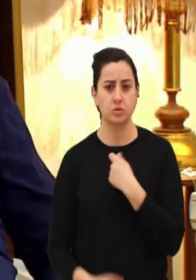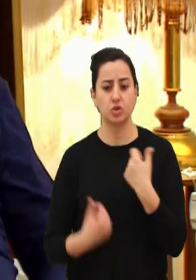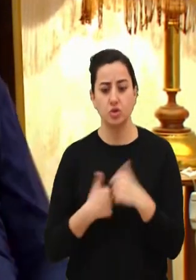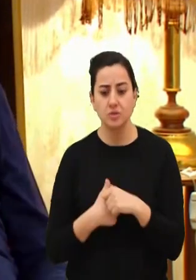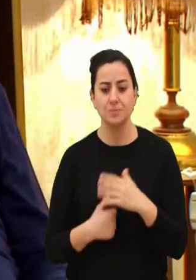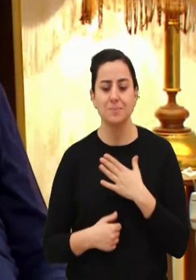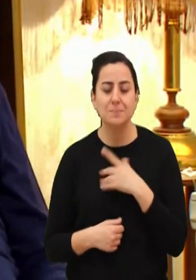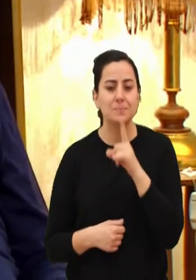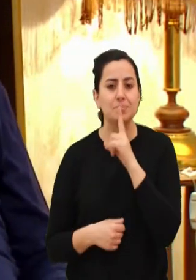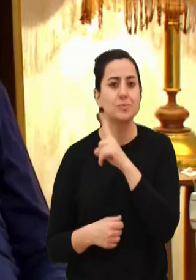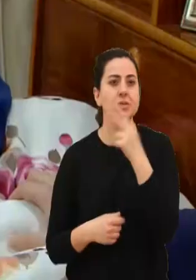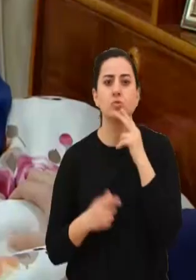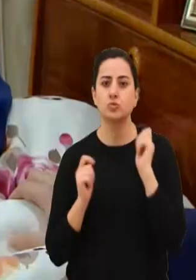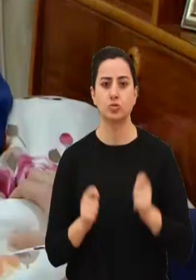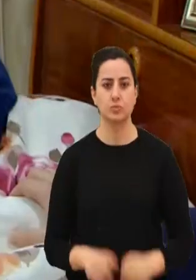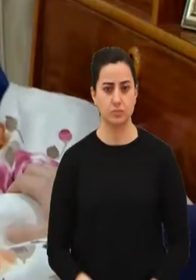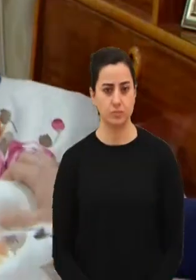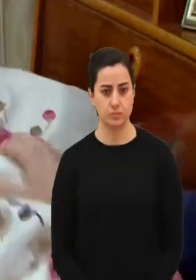kocasına falan öyle sessiz.